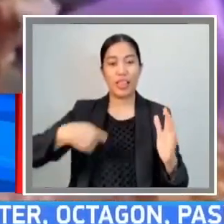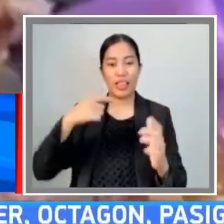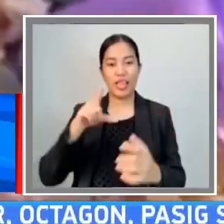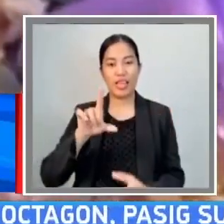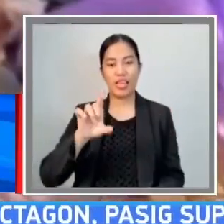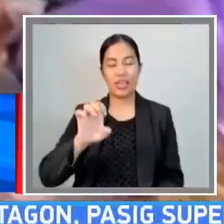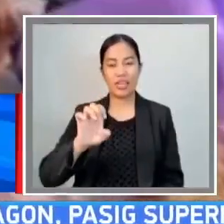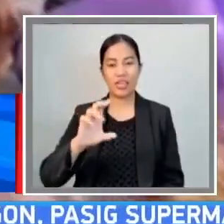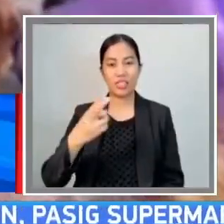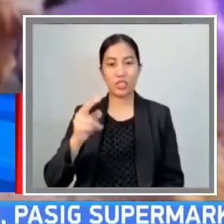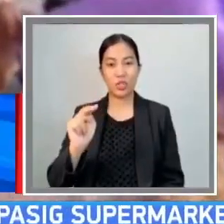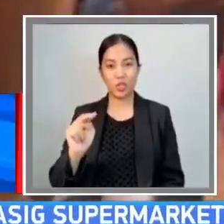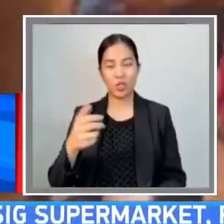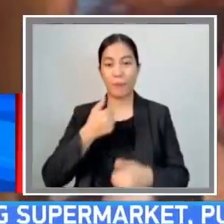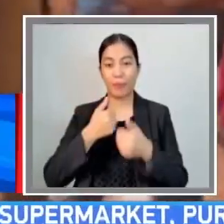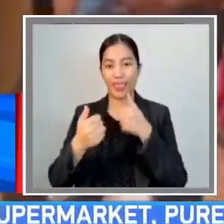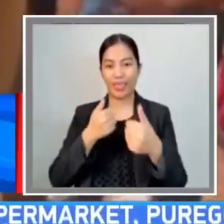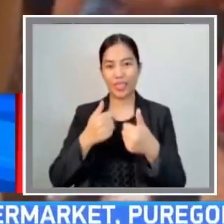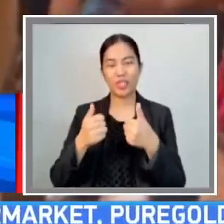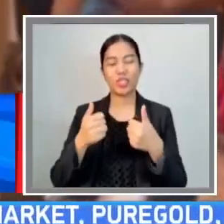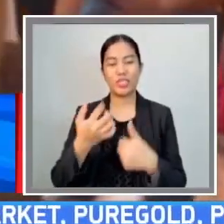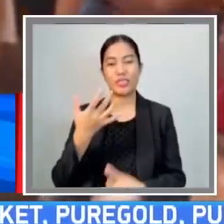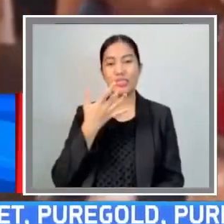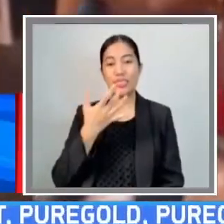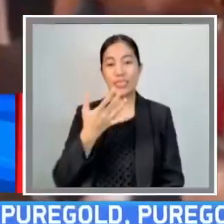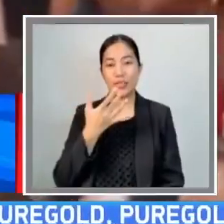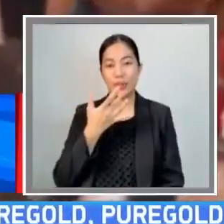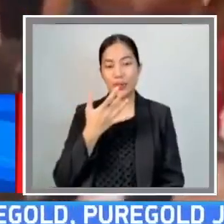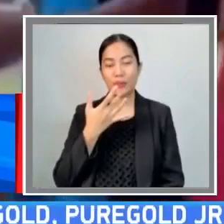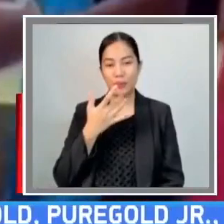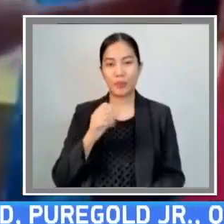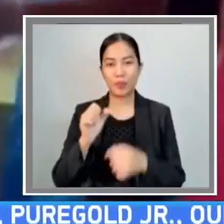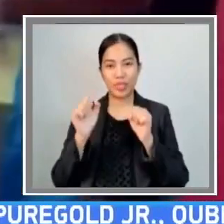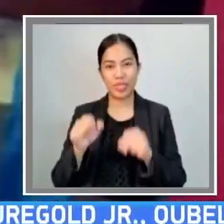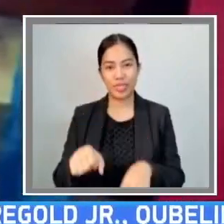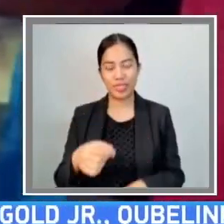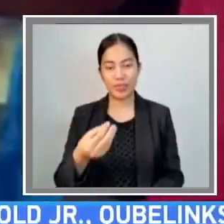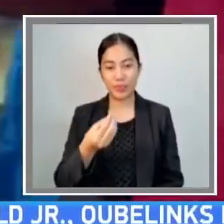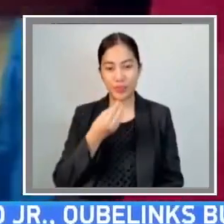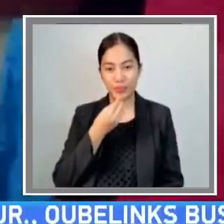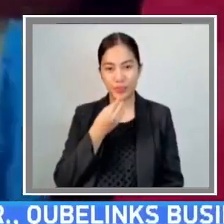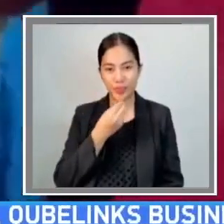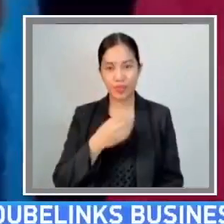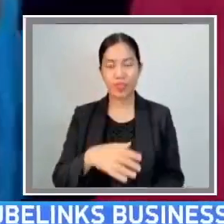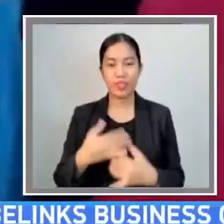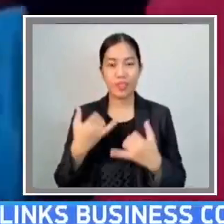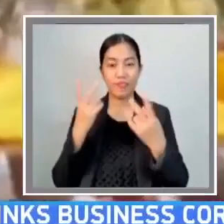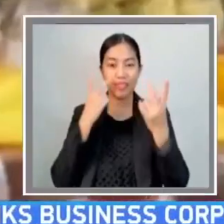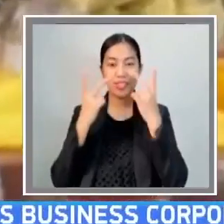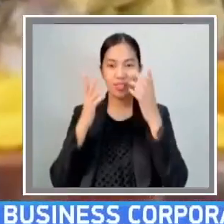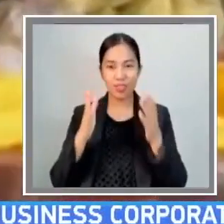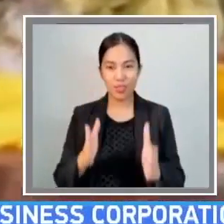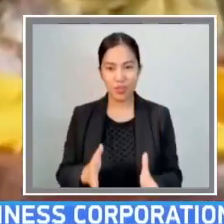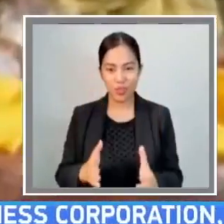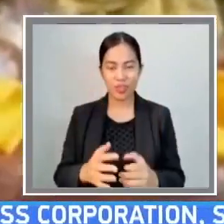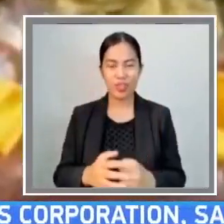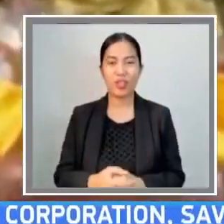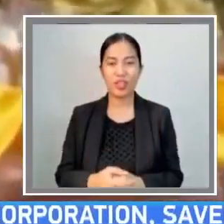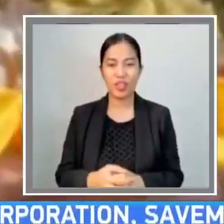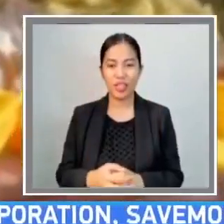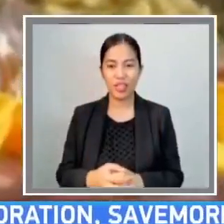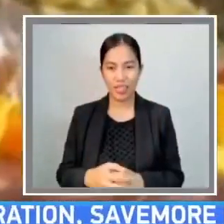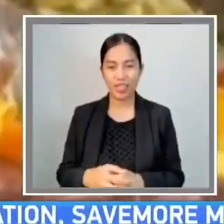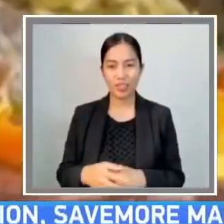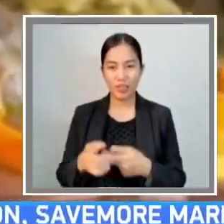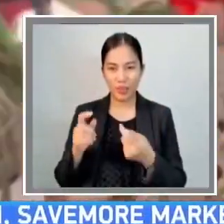booth competition, pwede nang tikman ang mga lechon. Uy, hindi yan pinilampa syempre ng mga bumisita at nagtaas na raw kasi ang presyo ng lechon